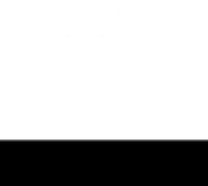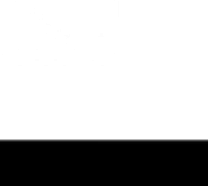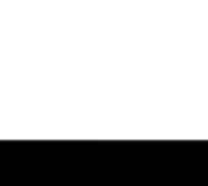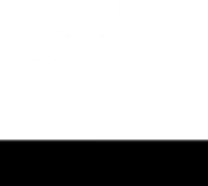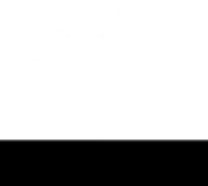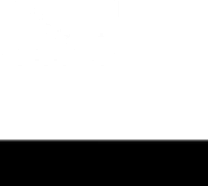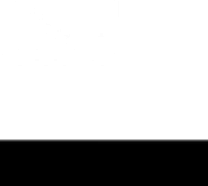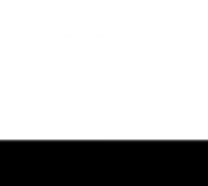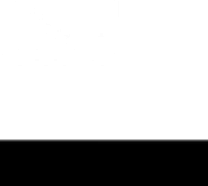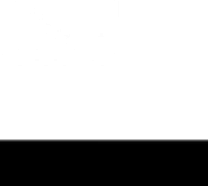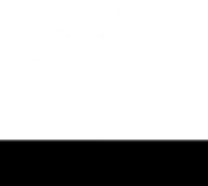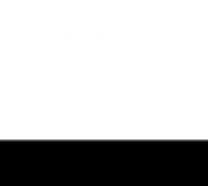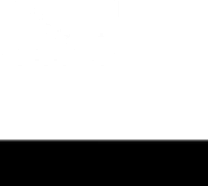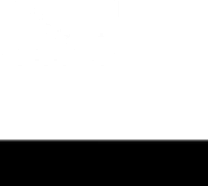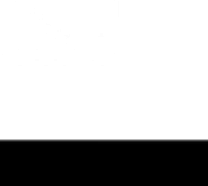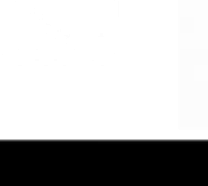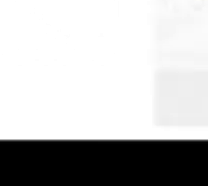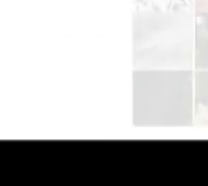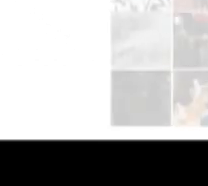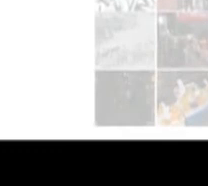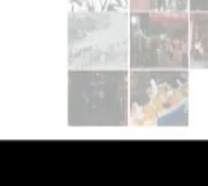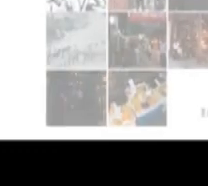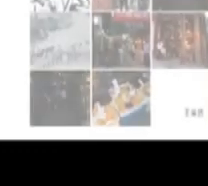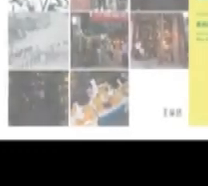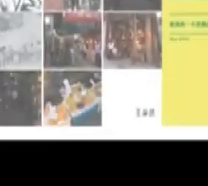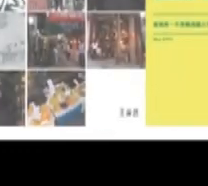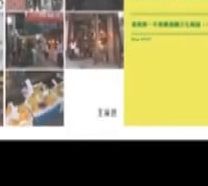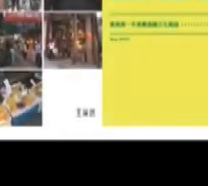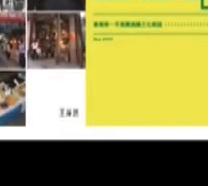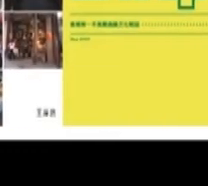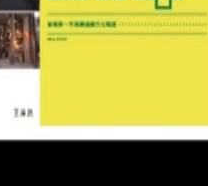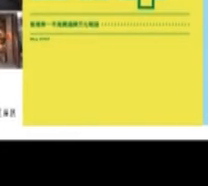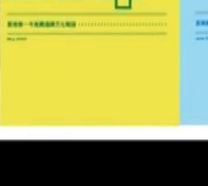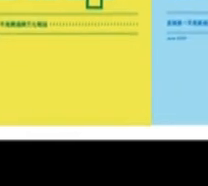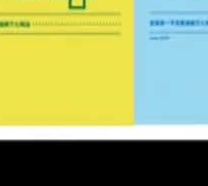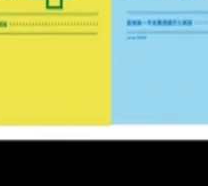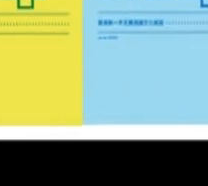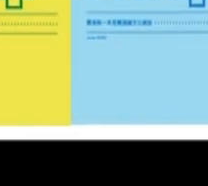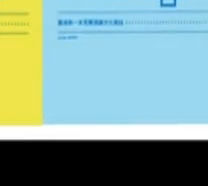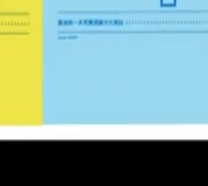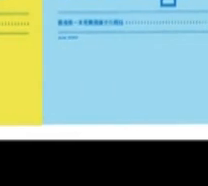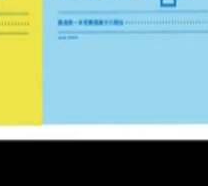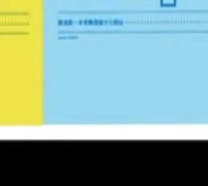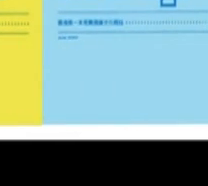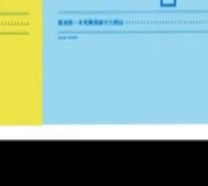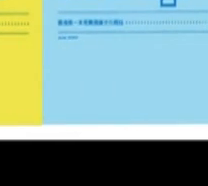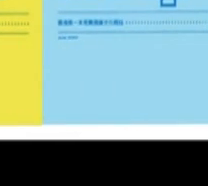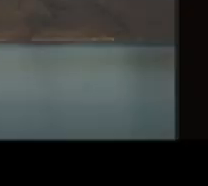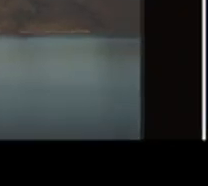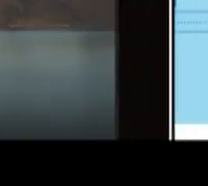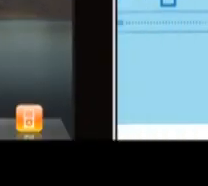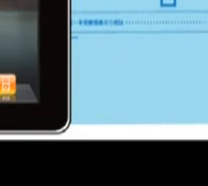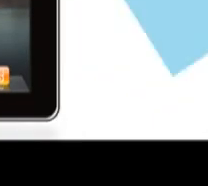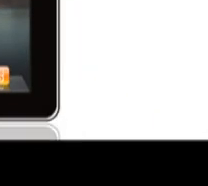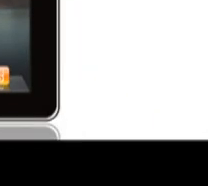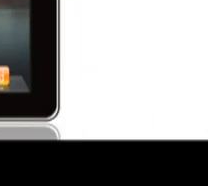务。公共出版服务主要服务非政府组织、公民社会组织、网民等等，将